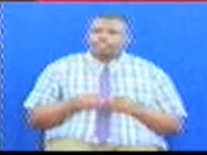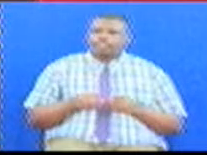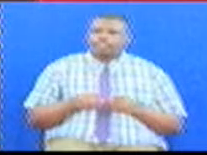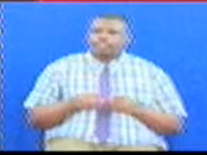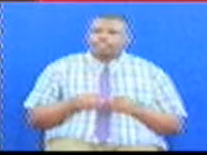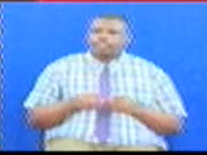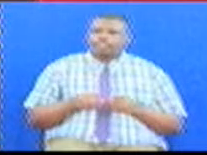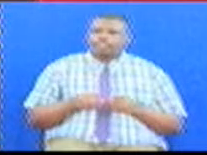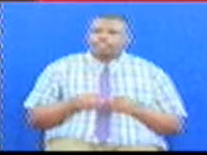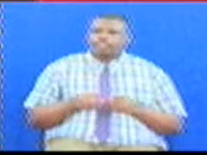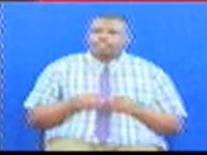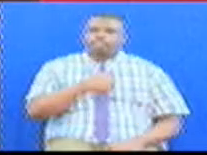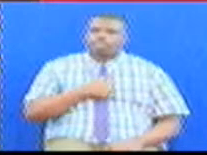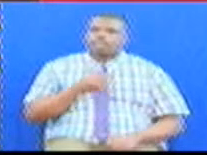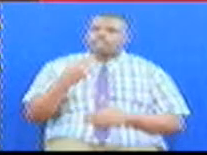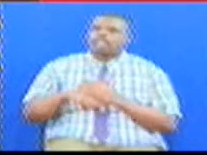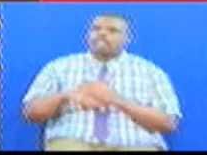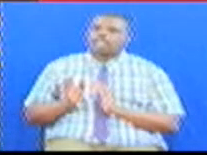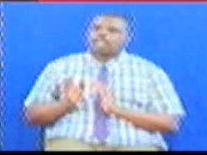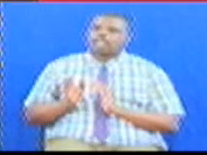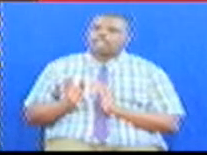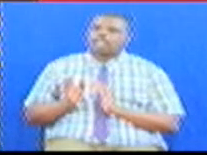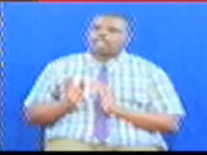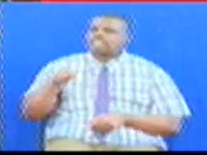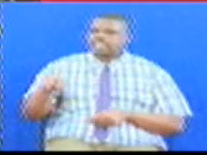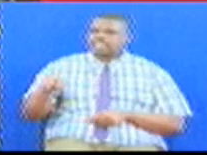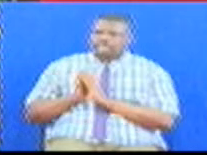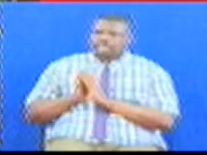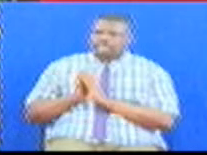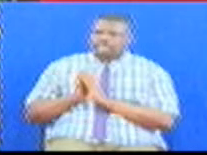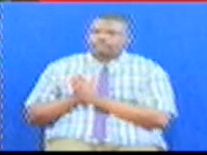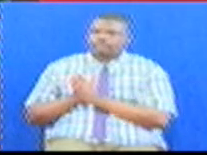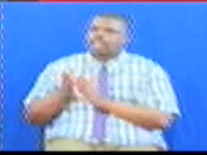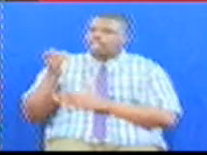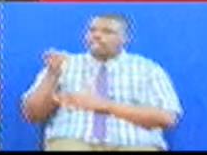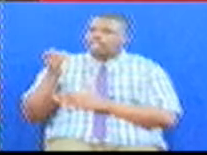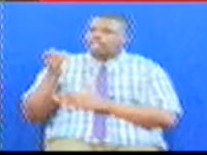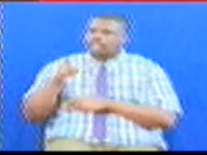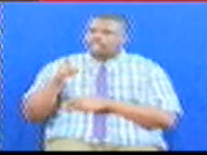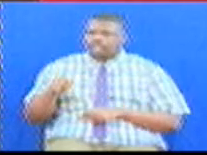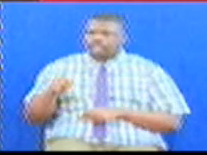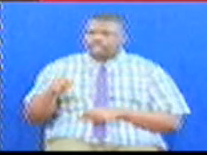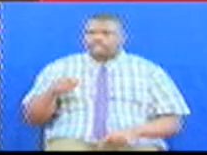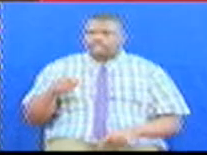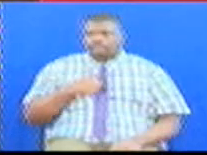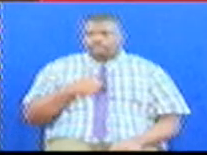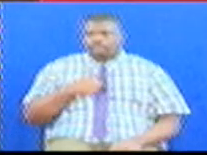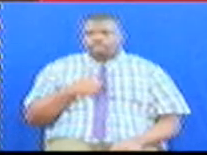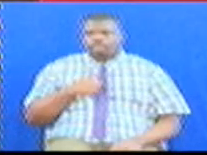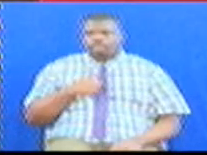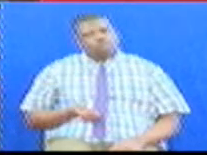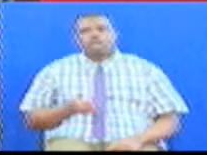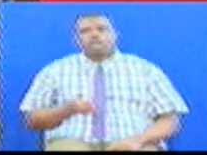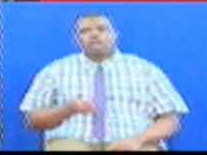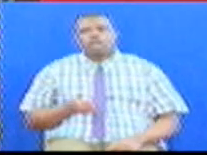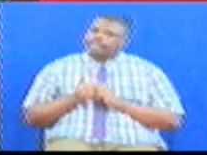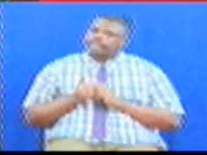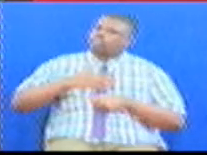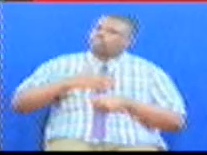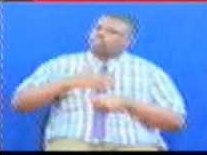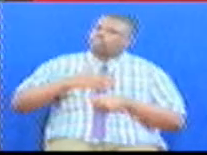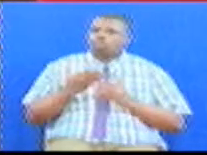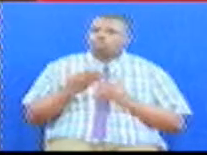kunistahimilia mimi nilipokuwa kwenye kamati hii ya katiba na sheria tangu naingia mundani. Kwa sababu na mimi nami nilikuwa na maudhi yangu, lakini mkani